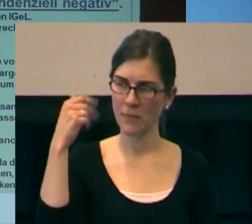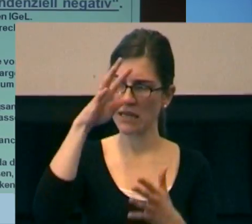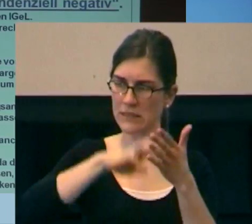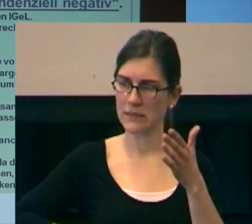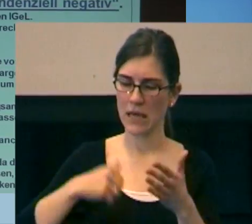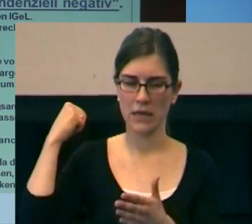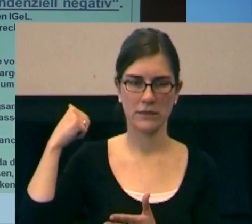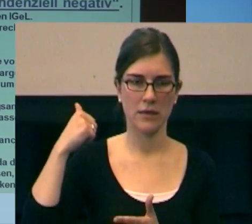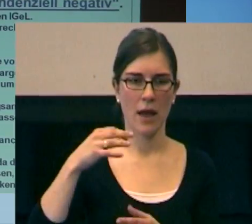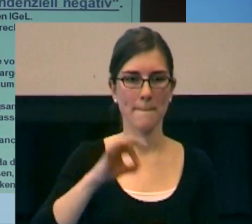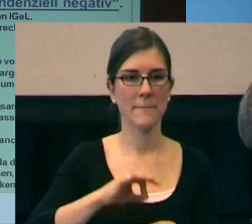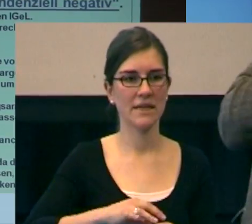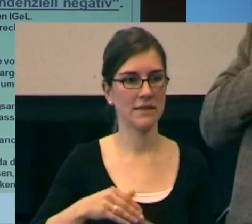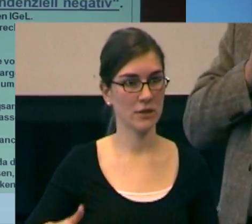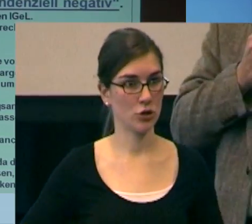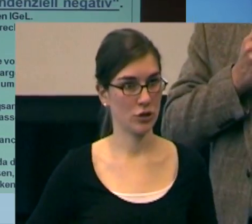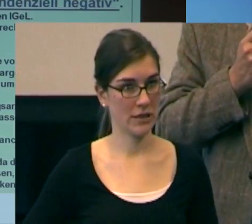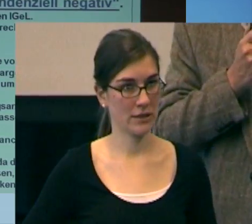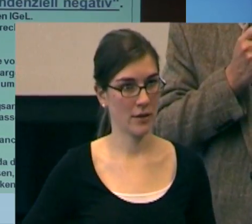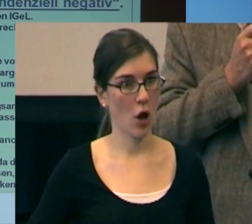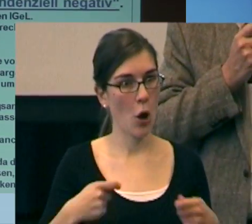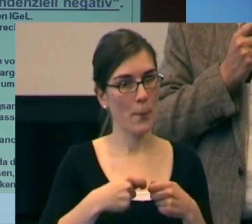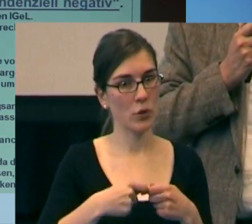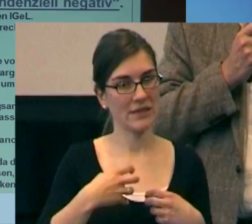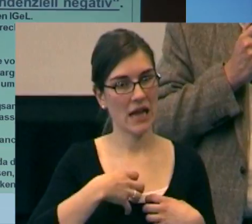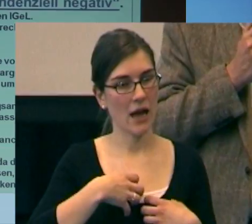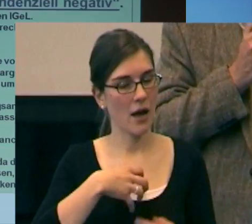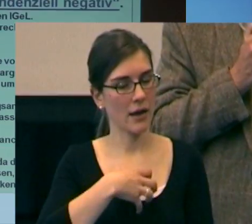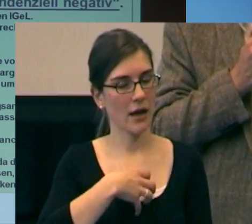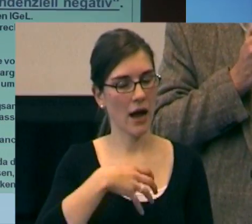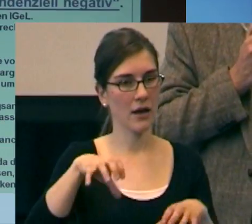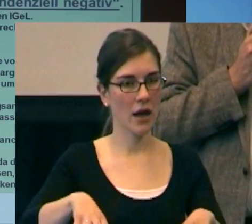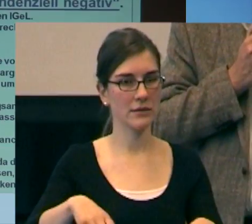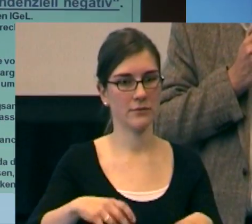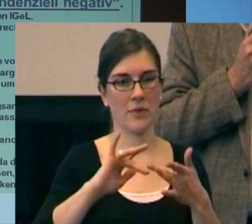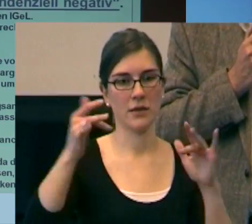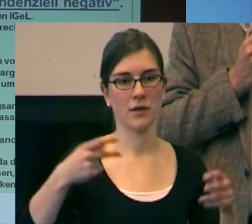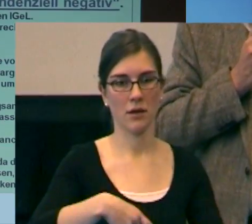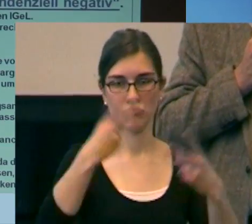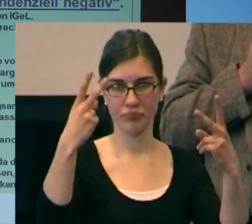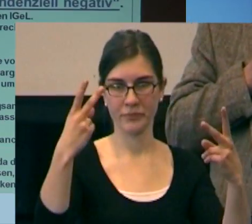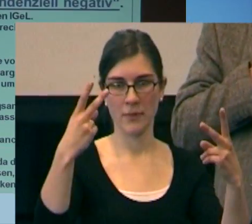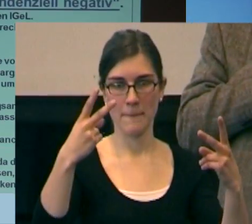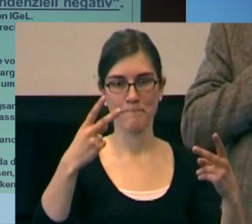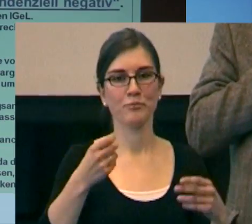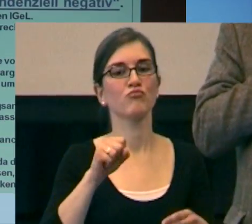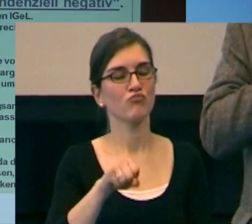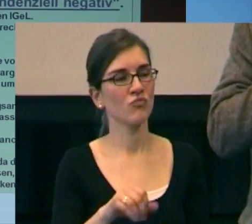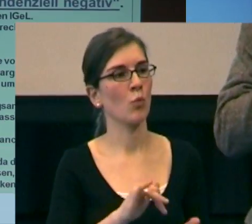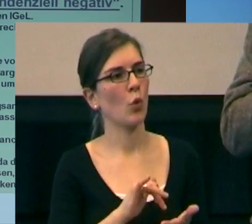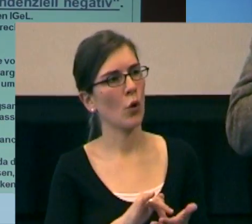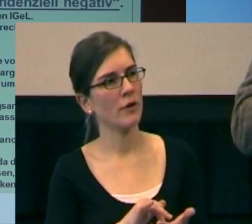den der Medizinische Dienst des Spitzenverbandes des Bundes der Krankenkassen ins Internet gestellt hat und damit begründet er,